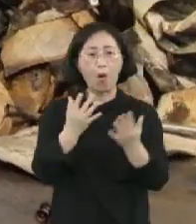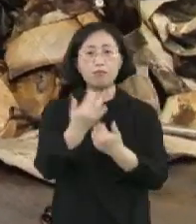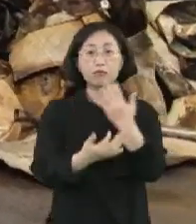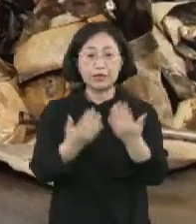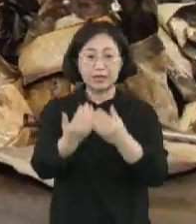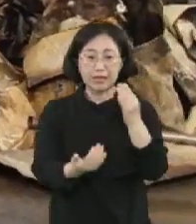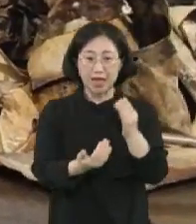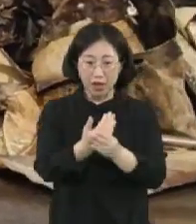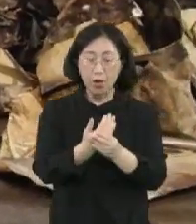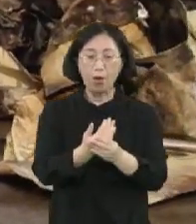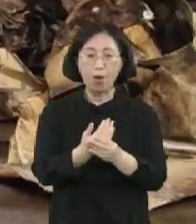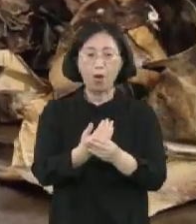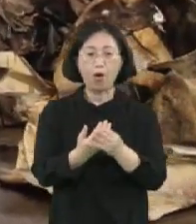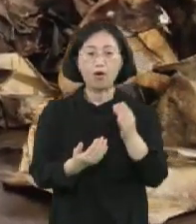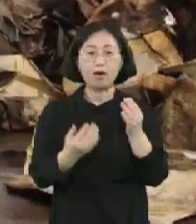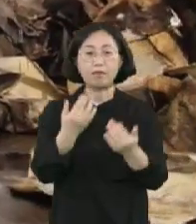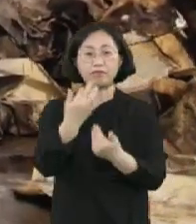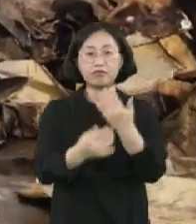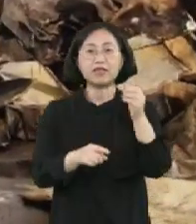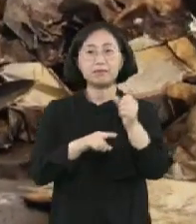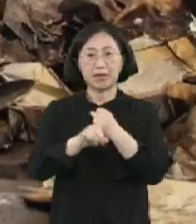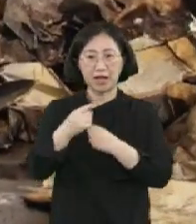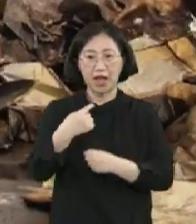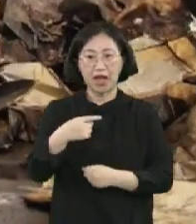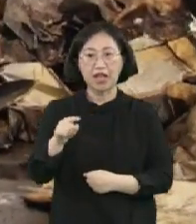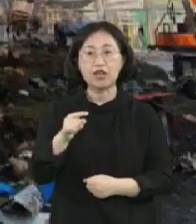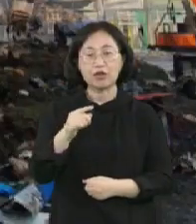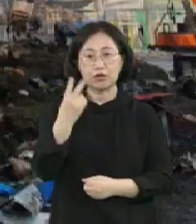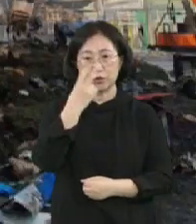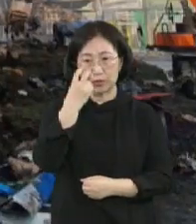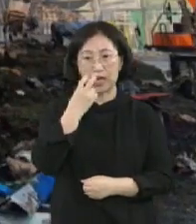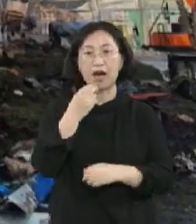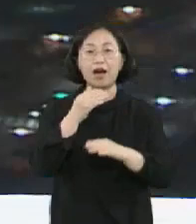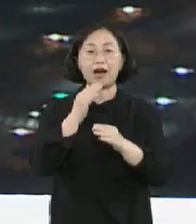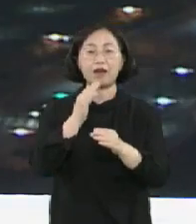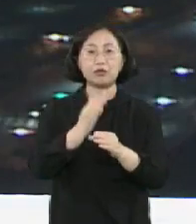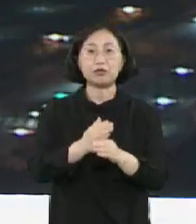토대로 정확한 화재 경위와 피해 규모 등을 조사하고 있습니다.